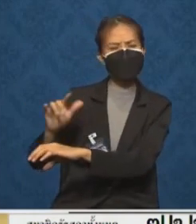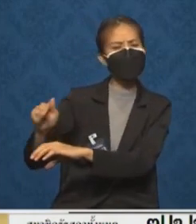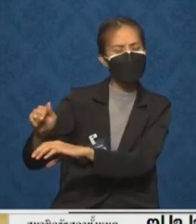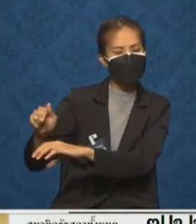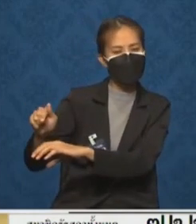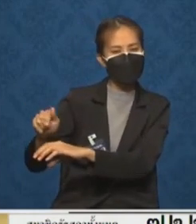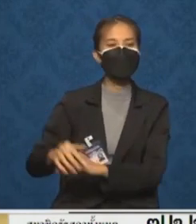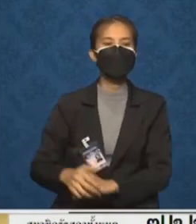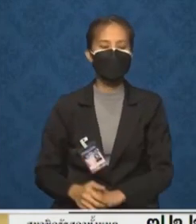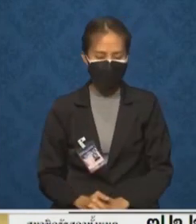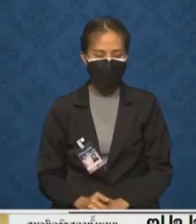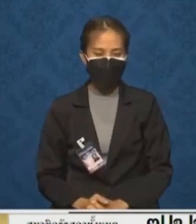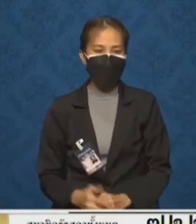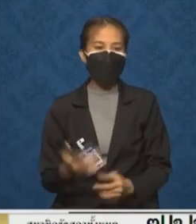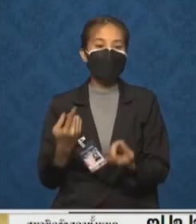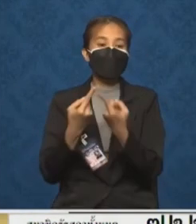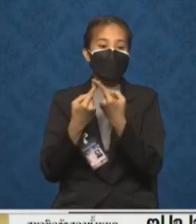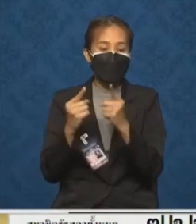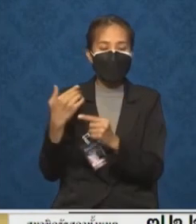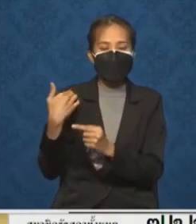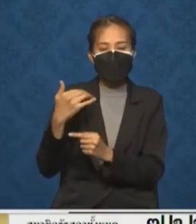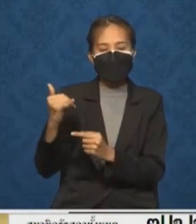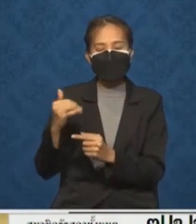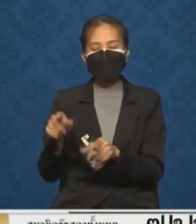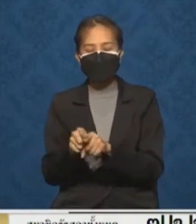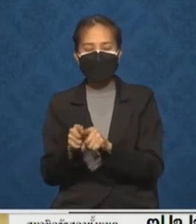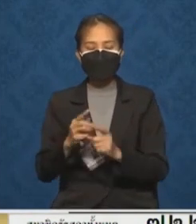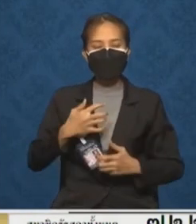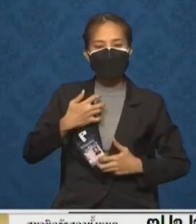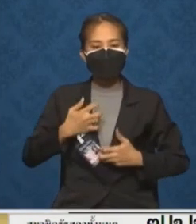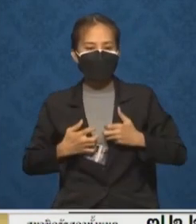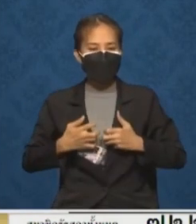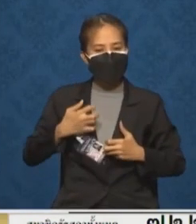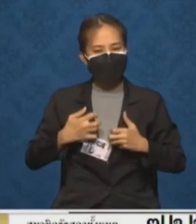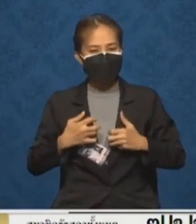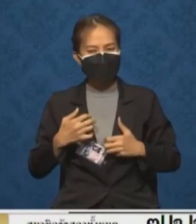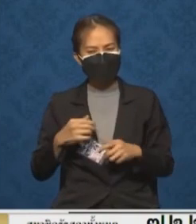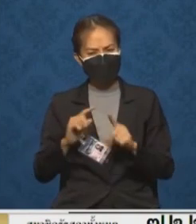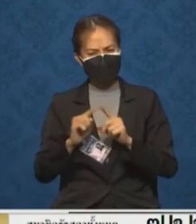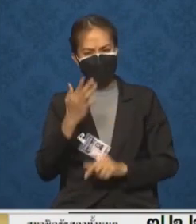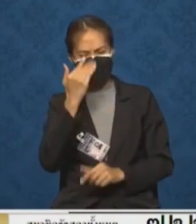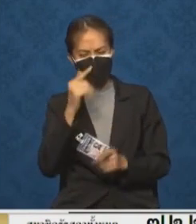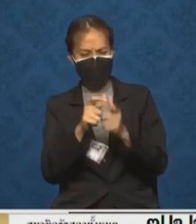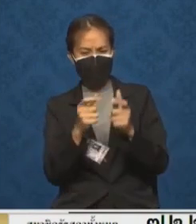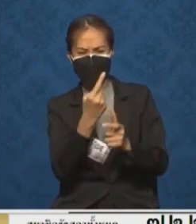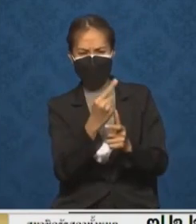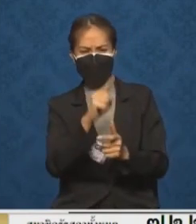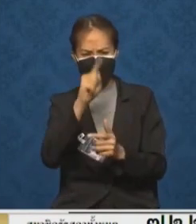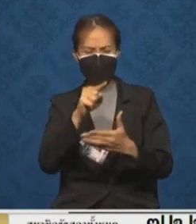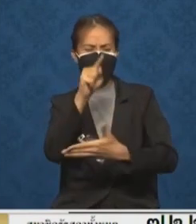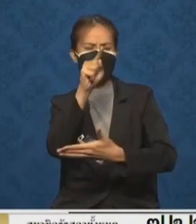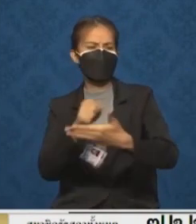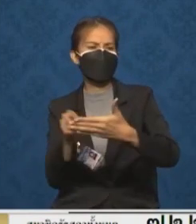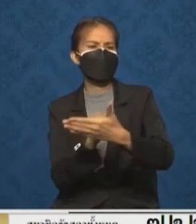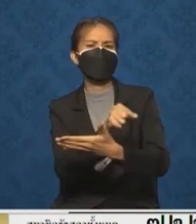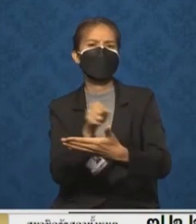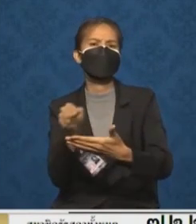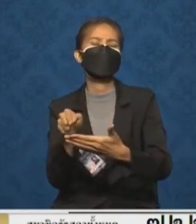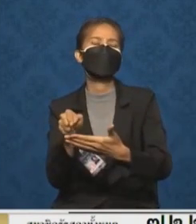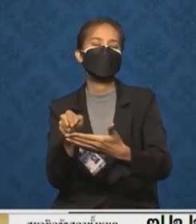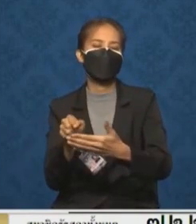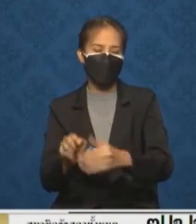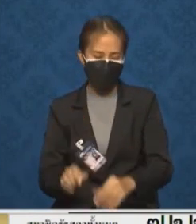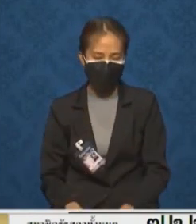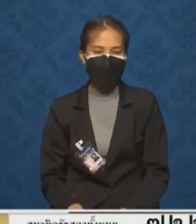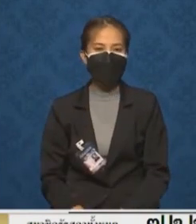ทางตันแล้วก็เกิดการมือหนักในหัวใจในขณะที่จำเป็นจะต้องไปลงคะแนนเสีย